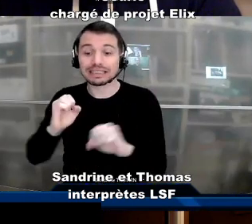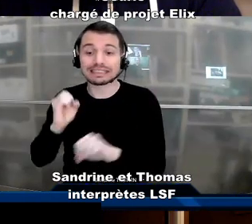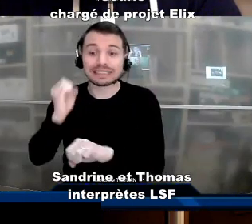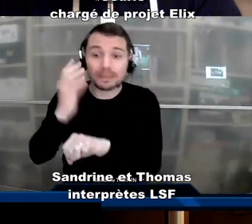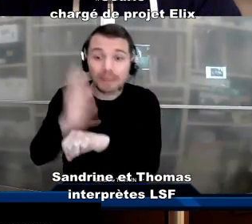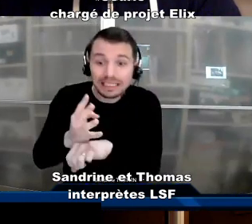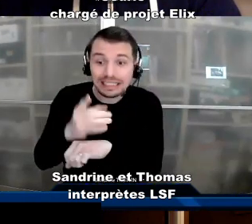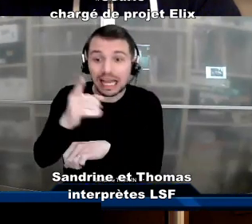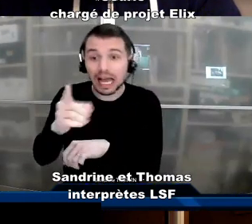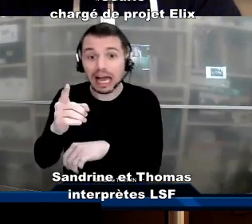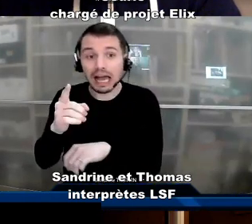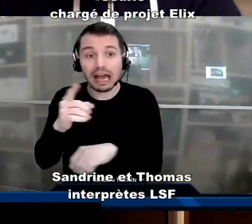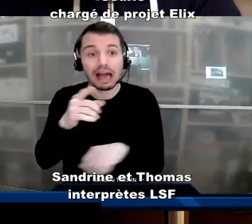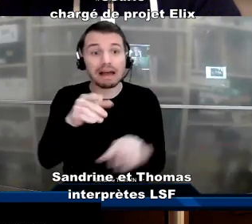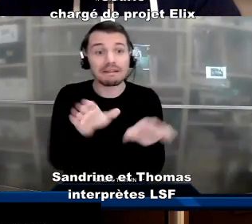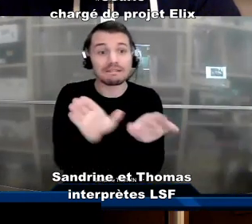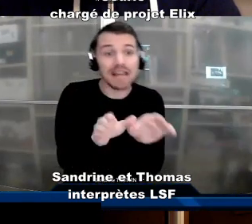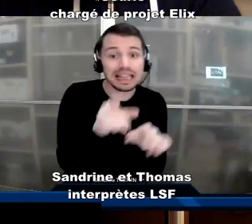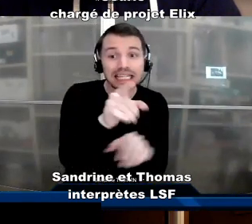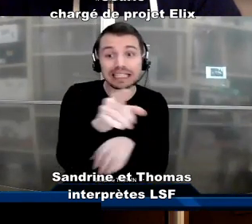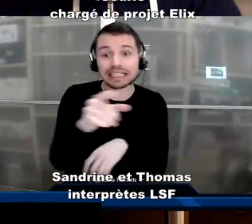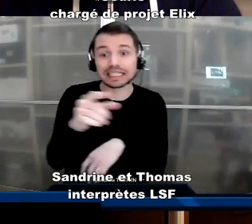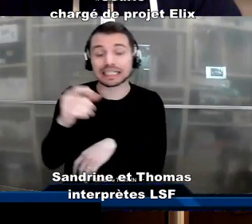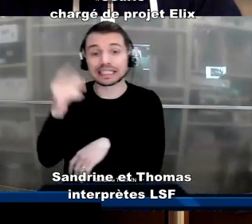Cédric, est-ce qu'il y avait des choses que vous vouliez aborder